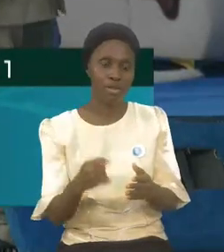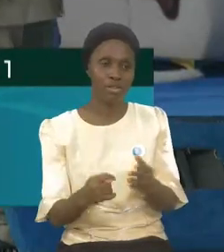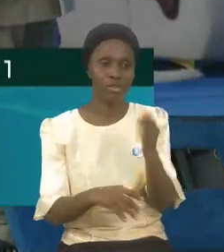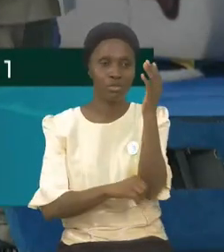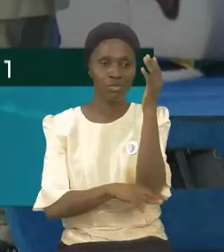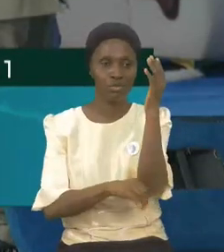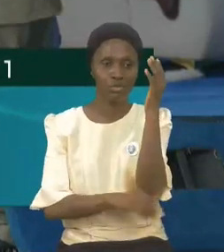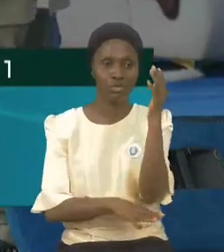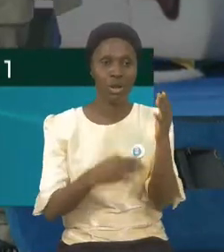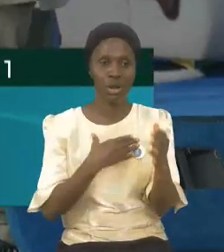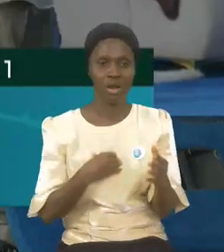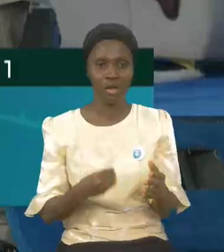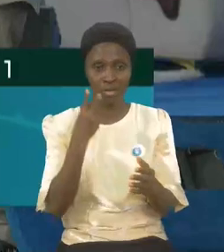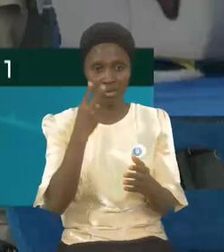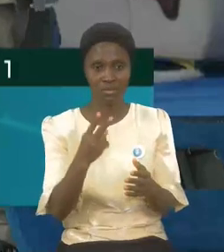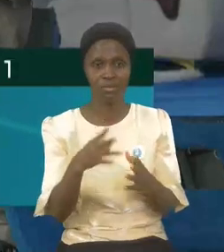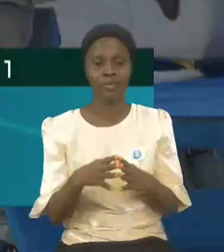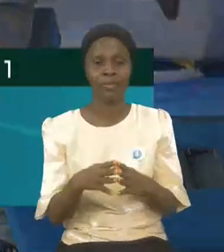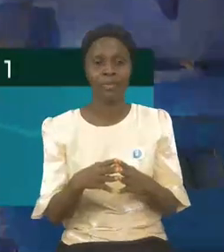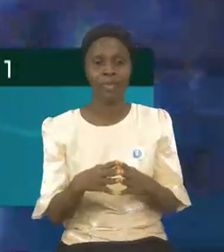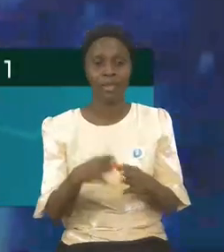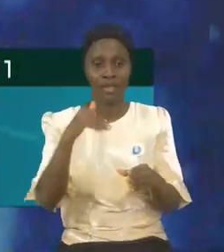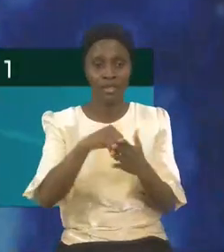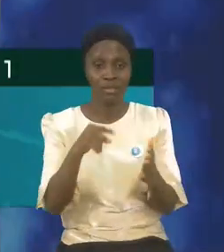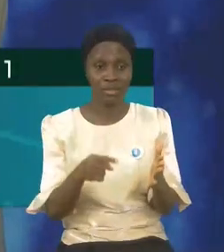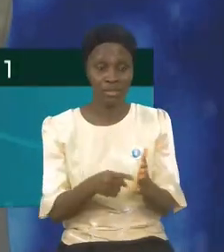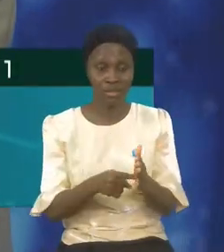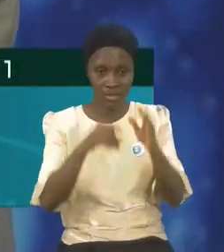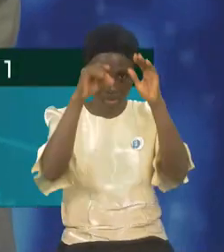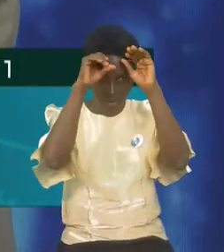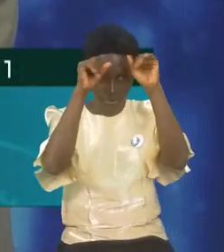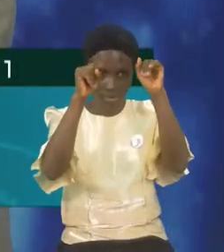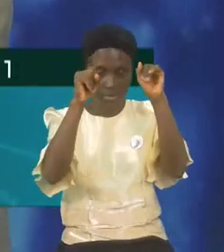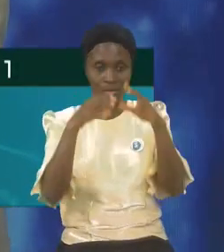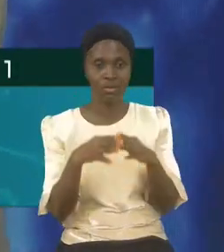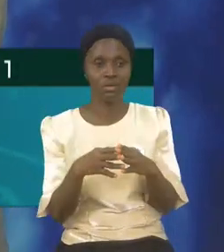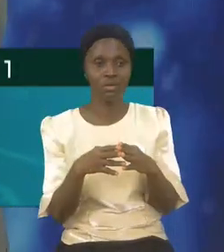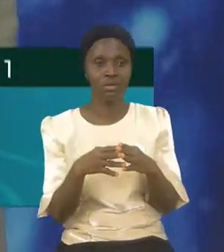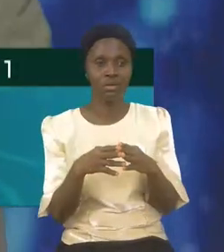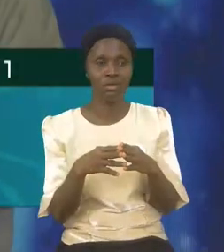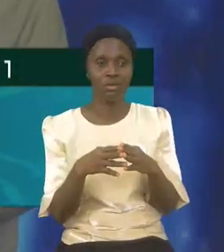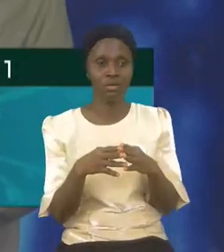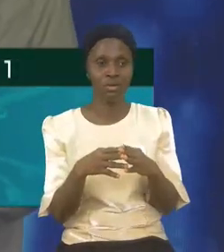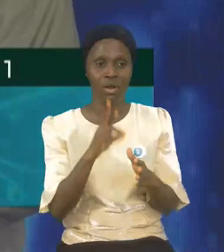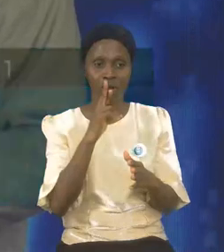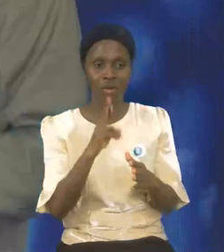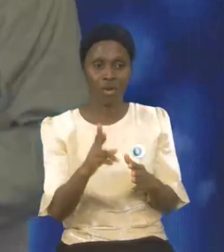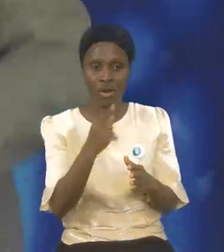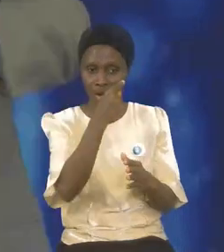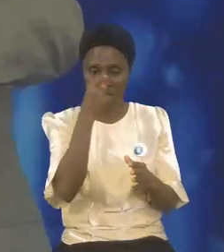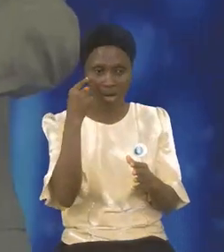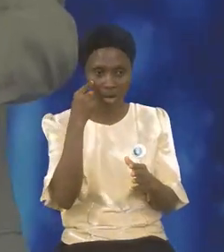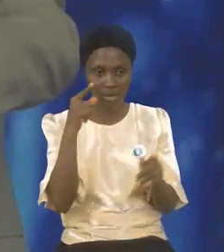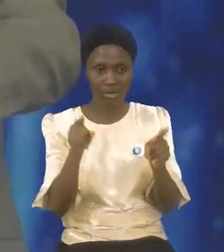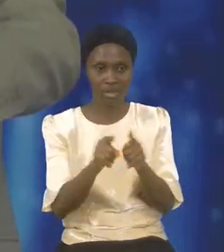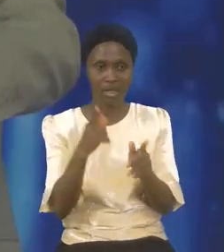Devant cette corne, ils vont se battre contre ces 3 et les renverser.